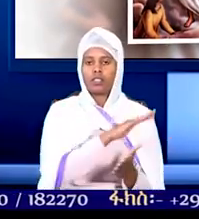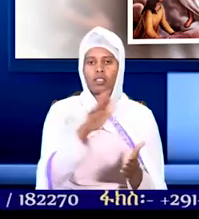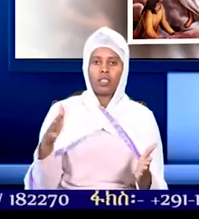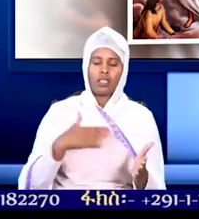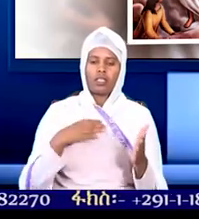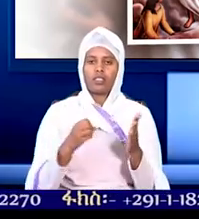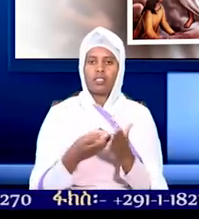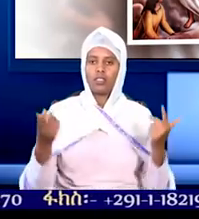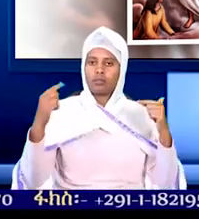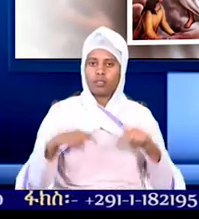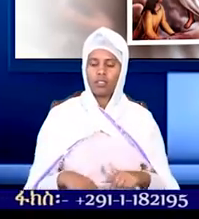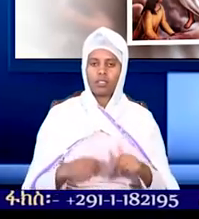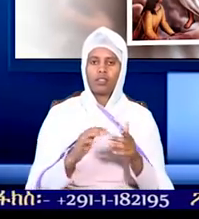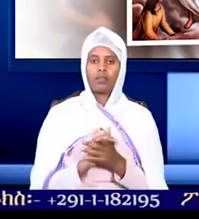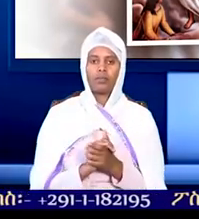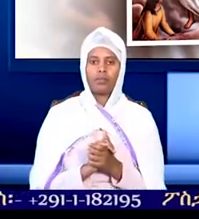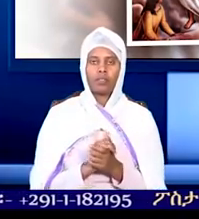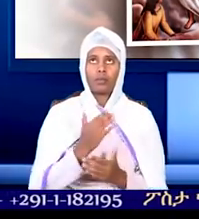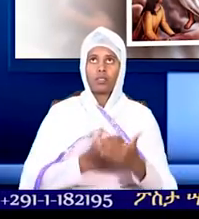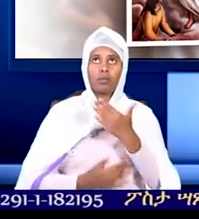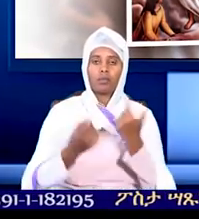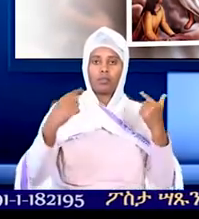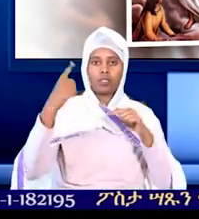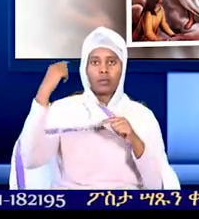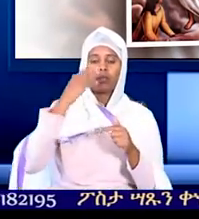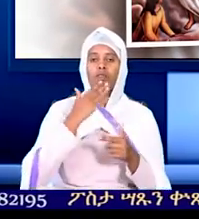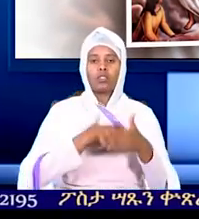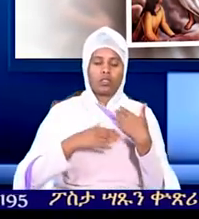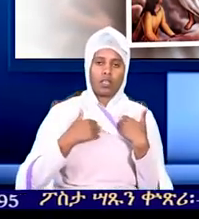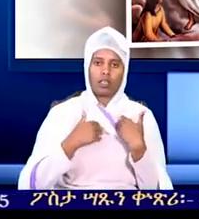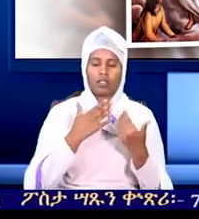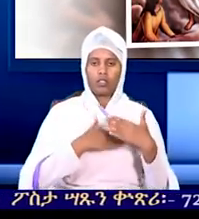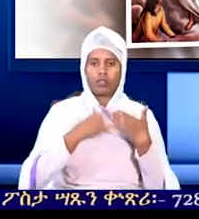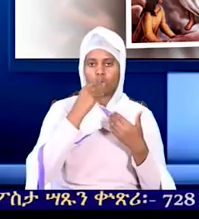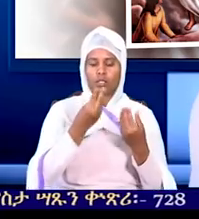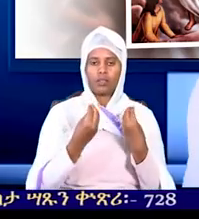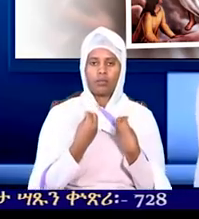ترفن سلامن تاي نعانا يلو سلد مسا ويوردن سماي كم